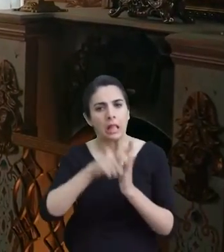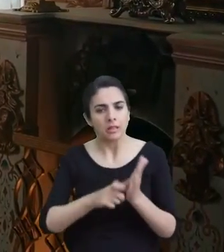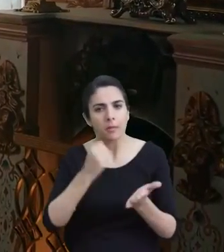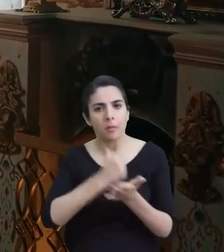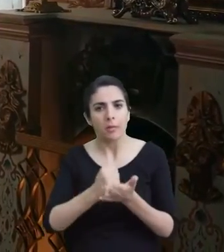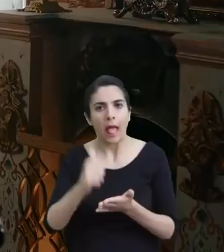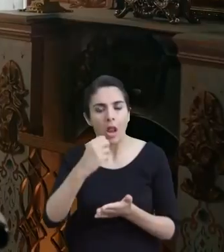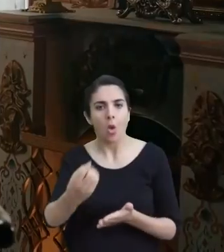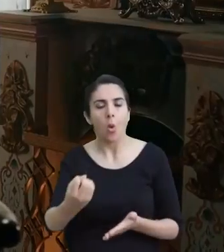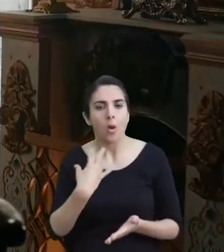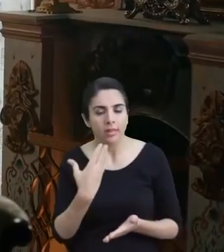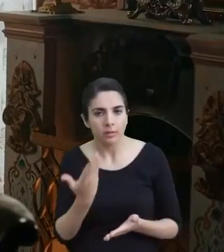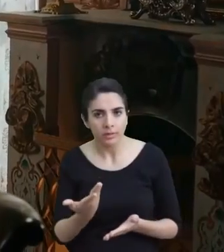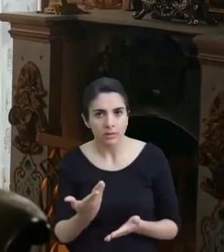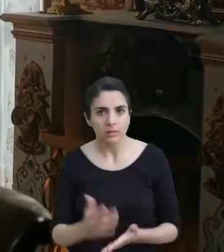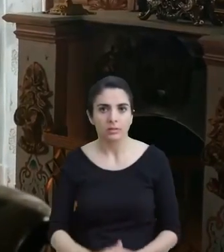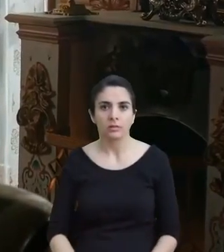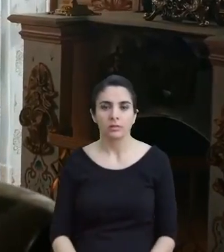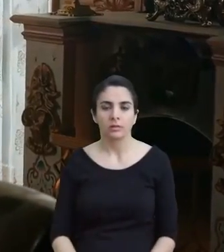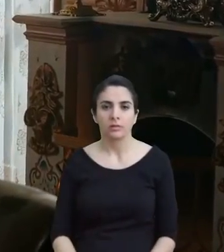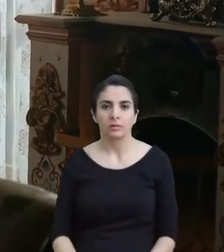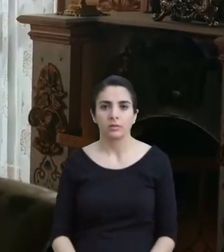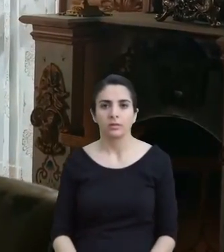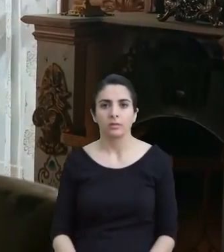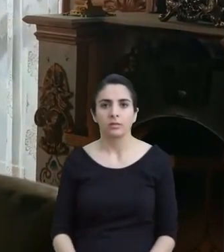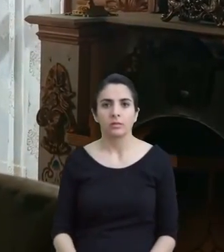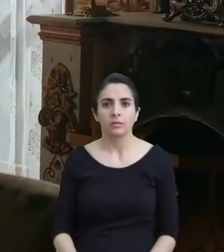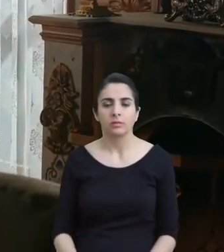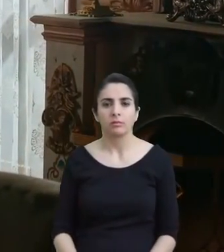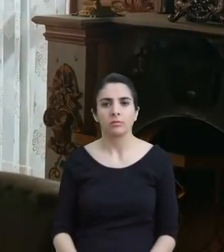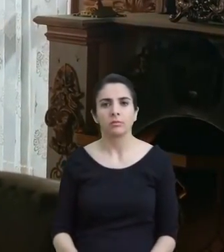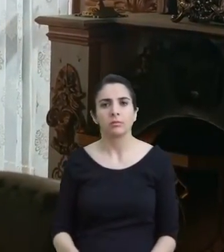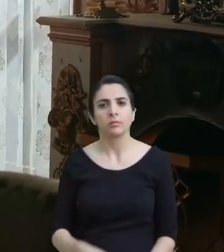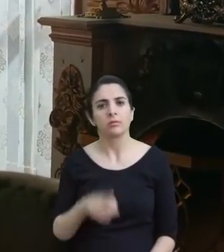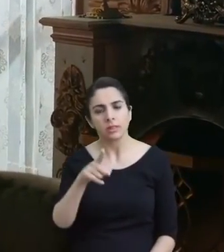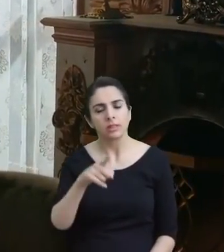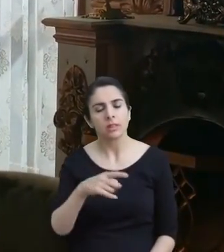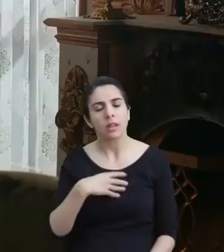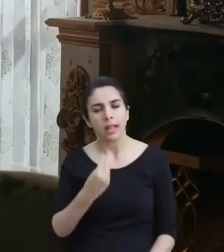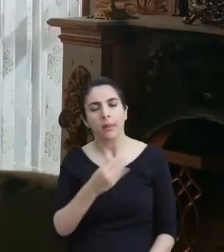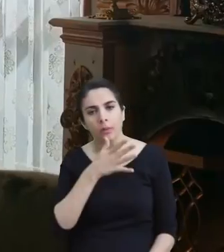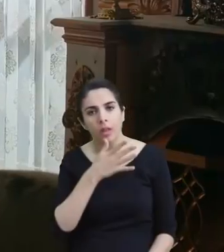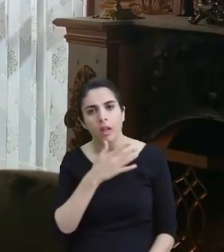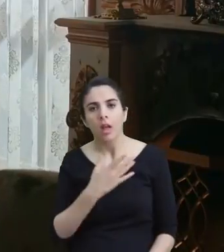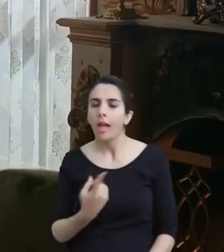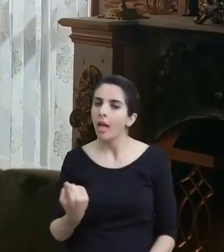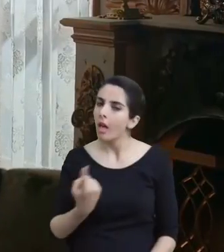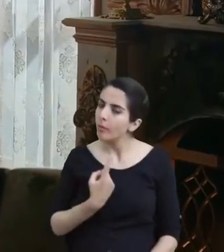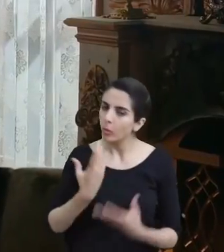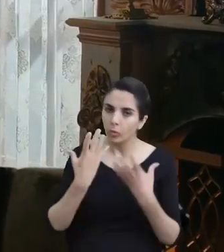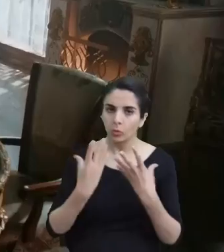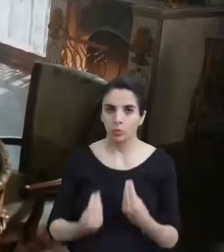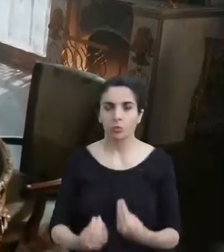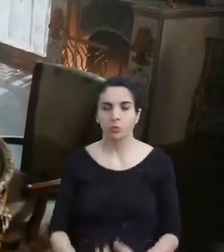Listeleyip, mühürleyip geri göndermiş sultanım. Siz ilgilenin sadrazam efendi. Emredersiniz